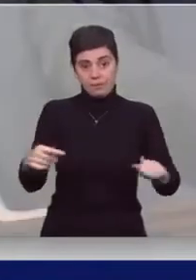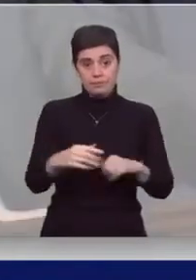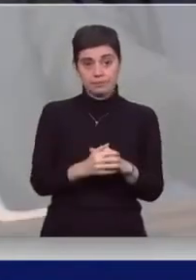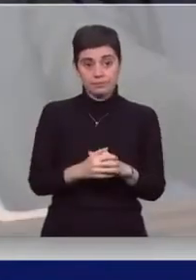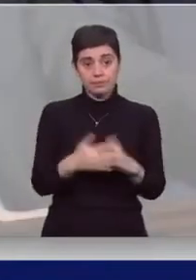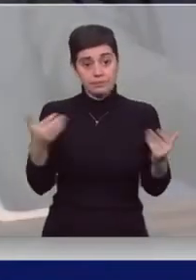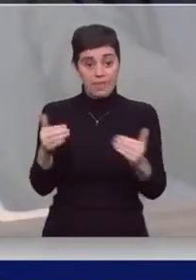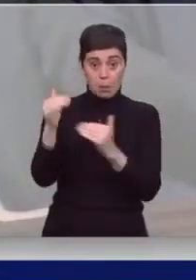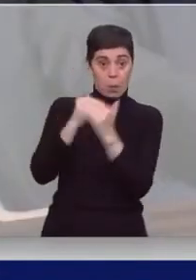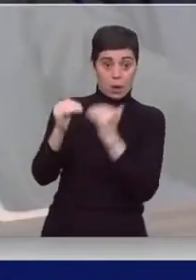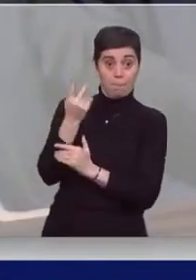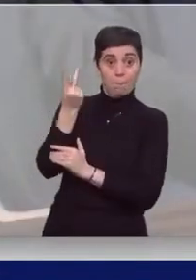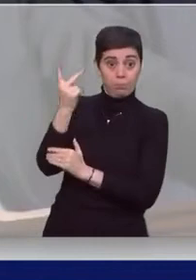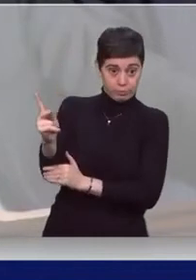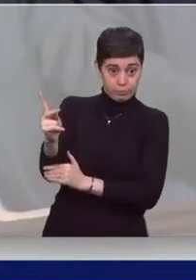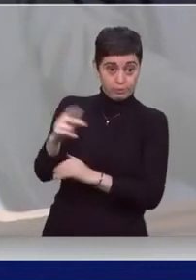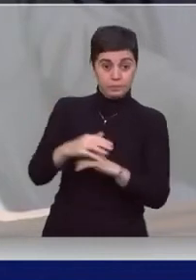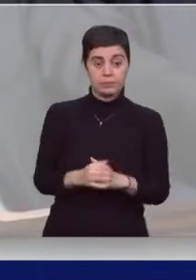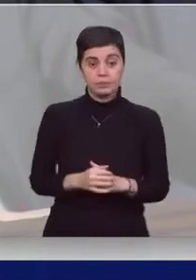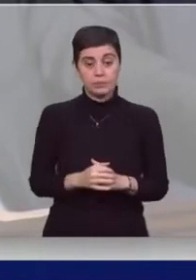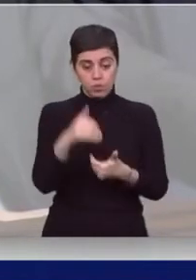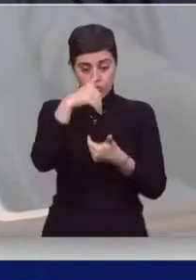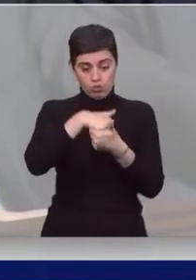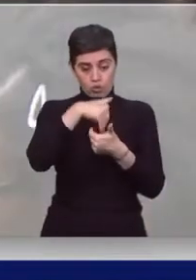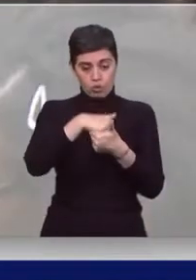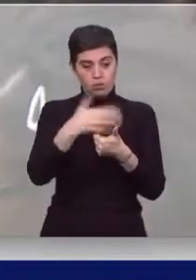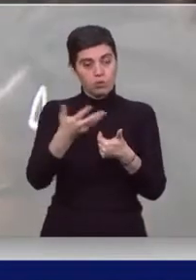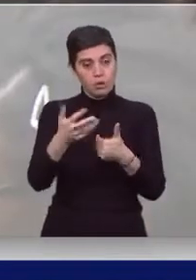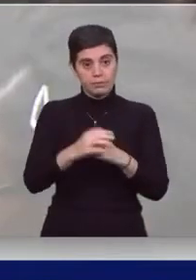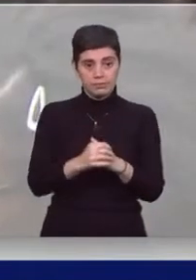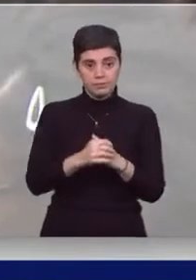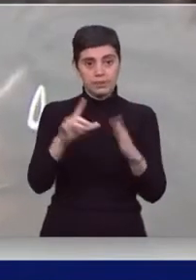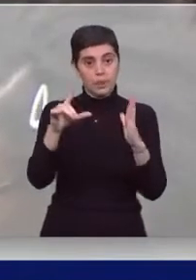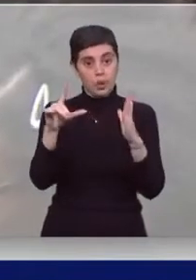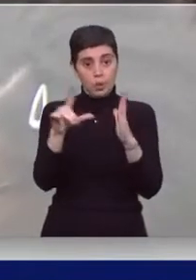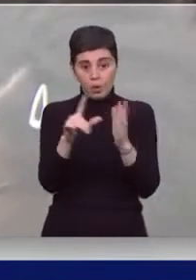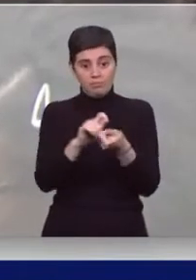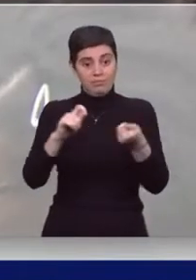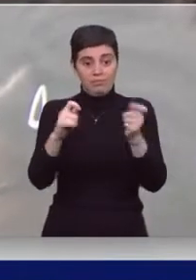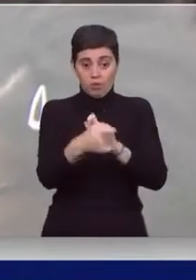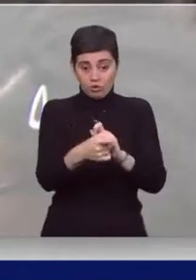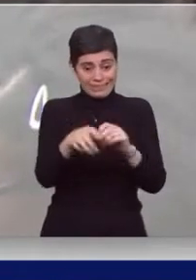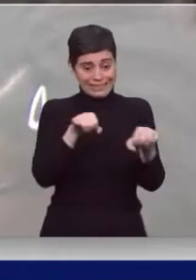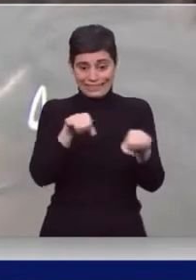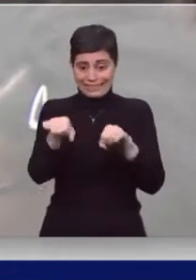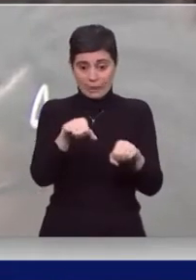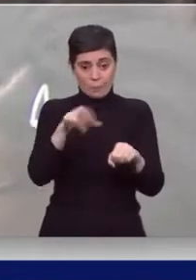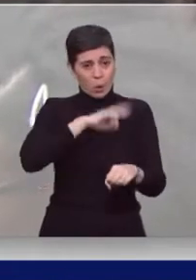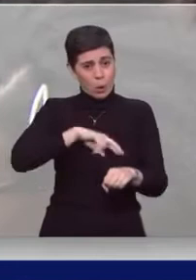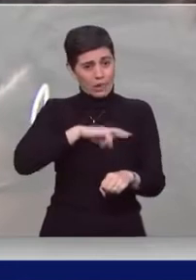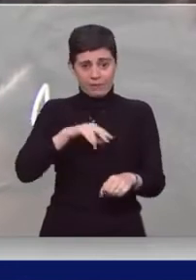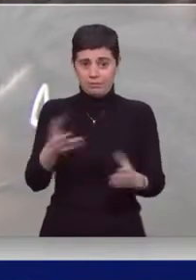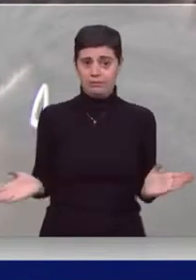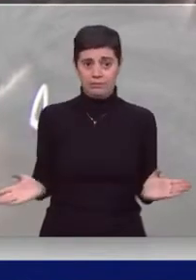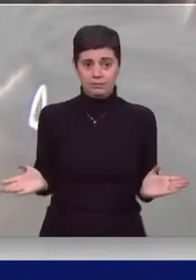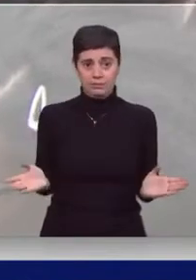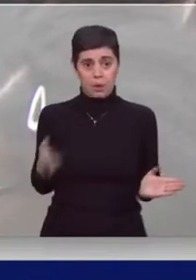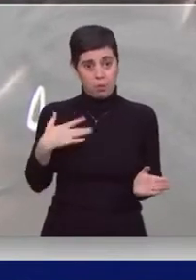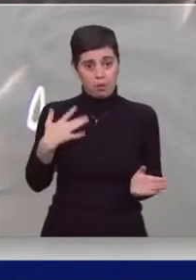députée, il se trouve qu'il y a en effet l'engagement d'une réforme globale du système de retraite pour construire un